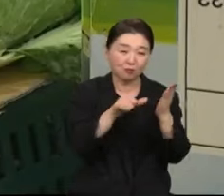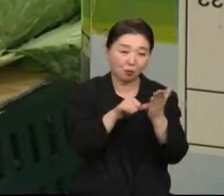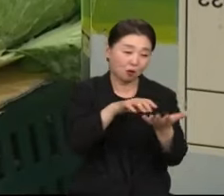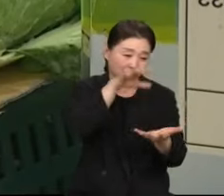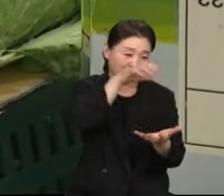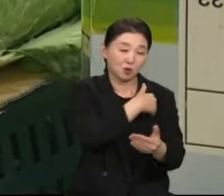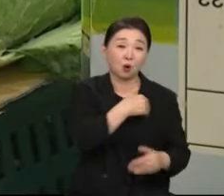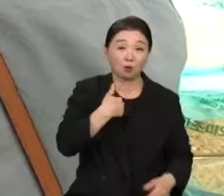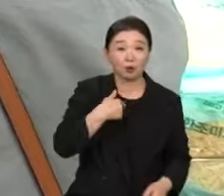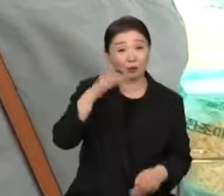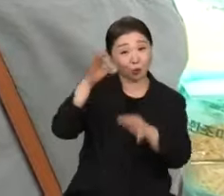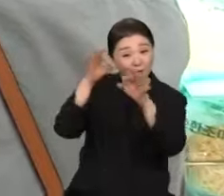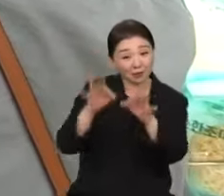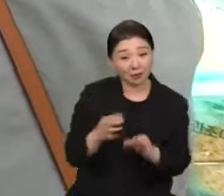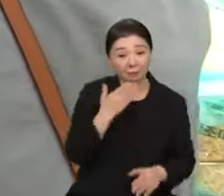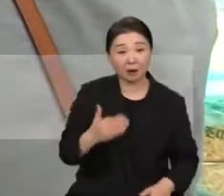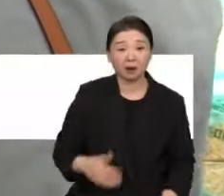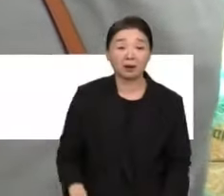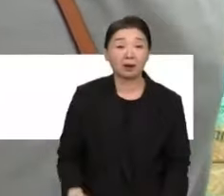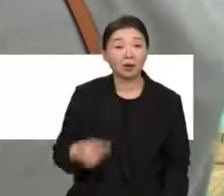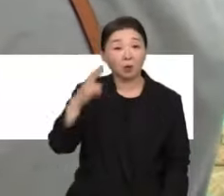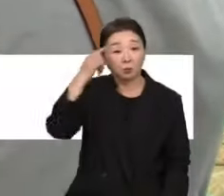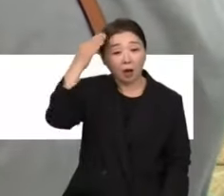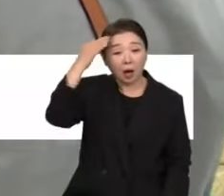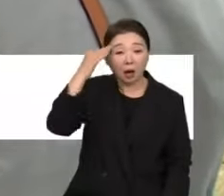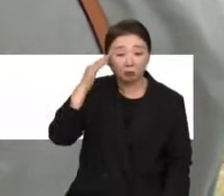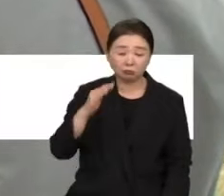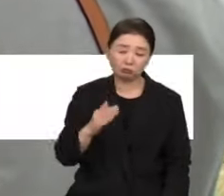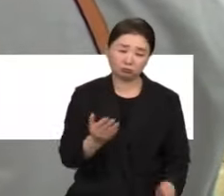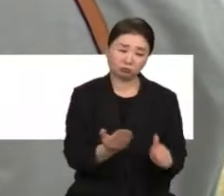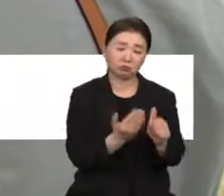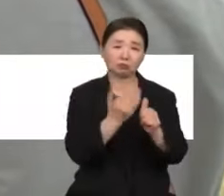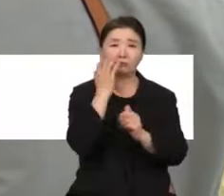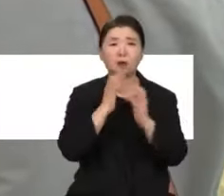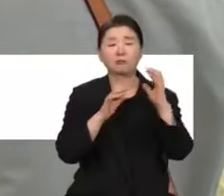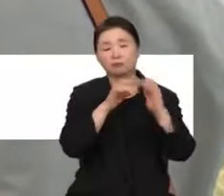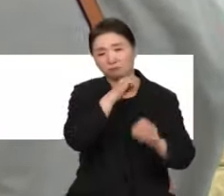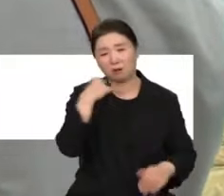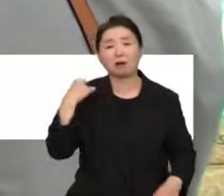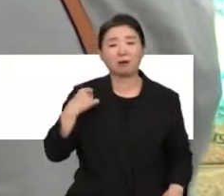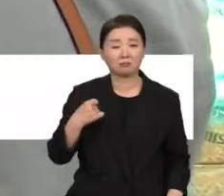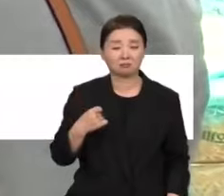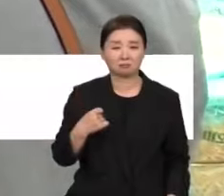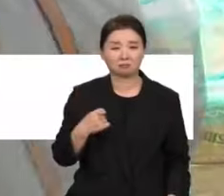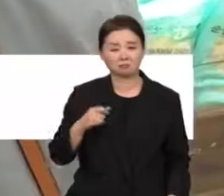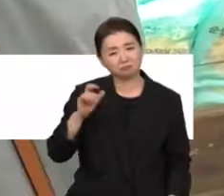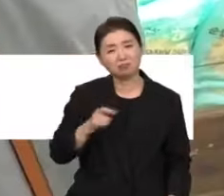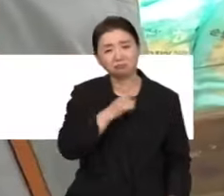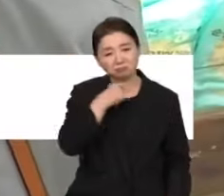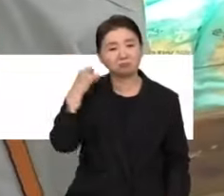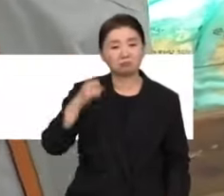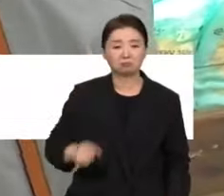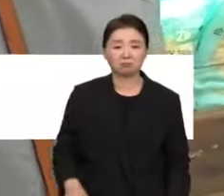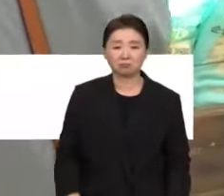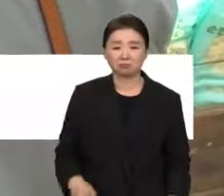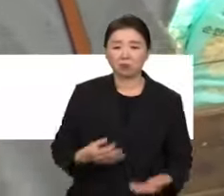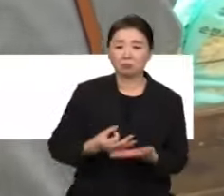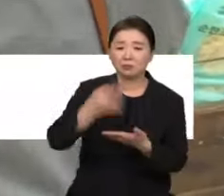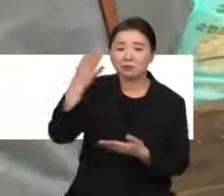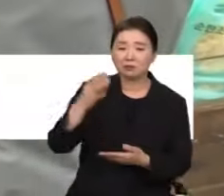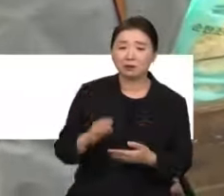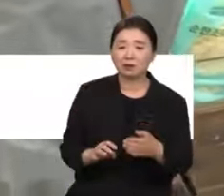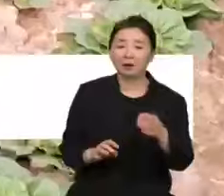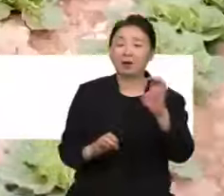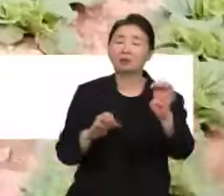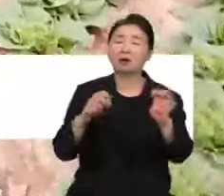거란 기대입니다. 아무래도 우리나라 게 국산이 더 맛있지 않아요? 단단하고. 너무 비싸면 한